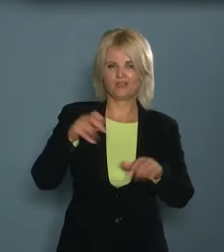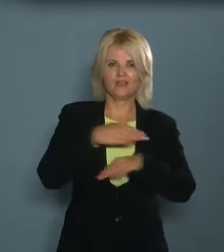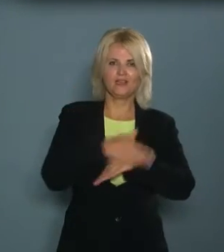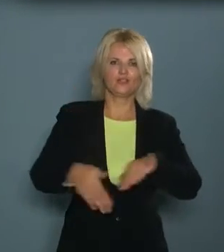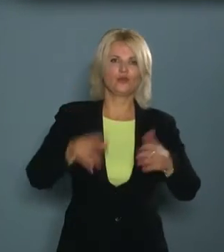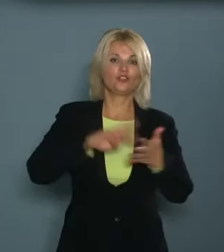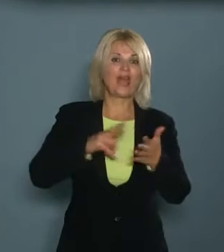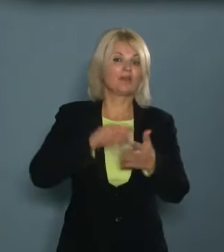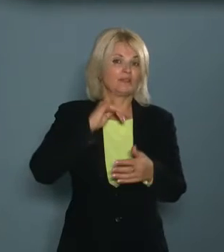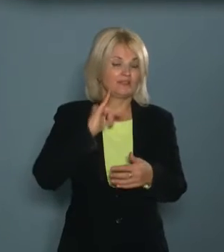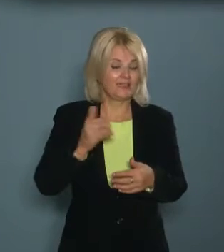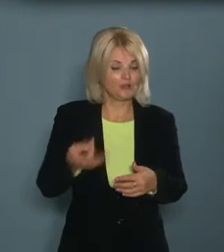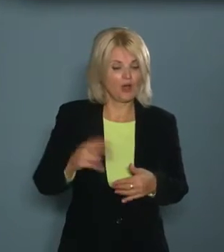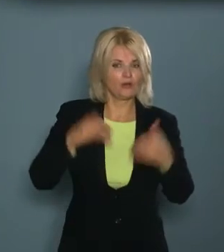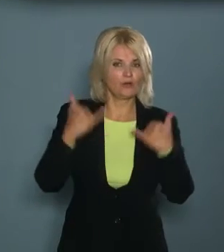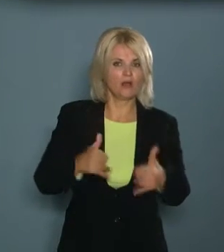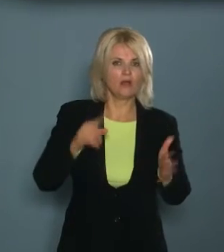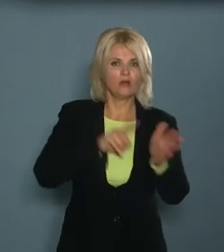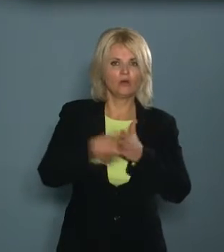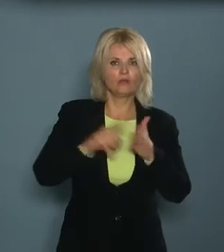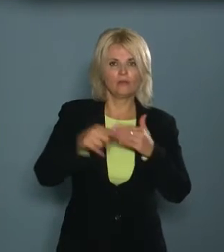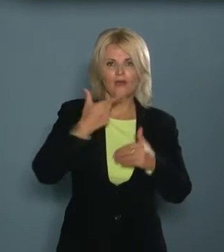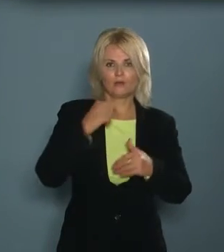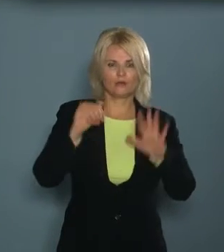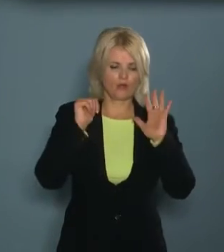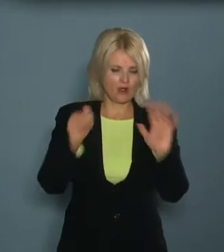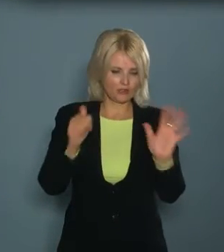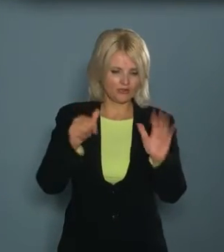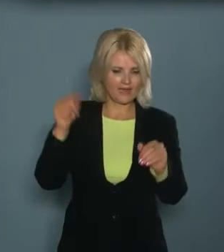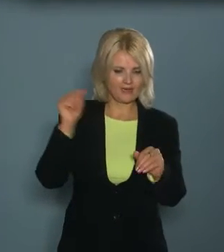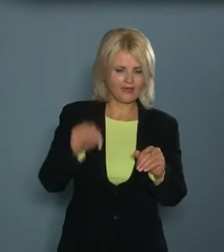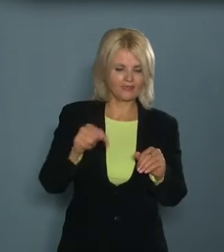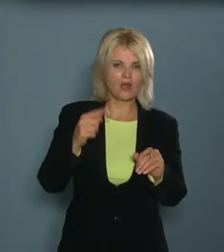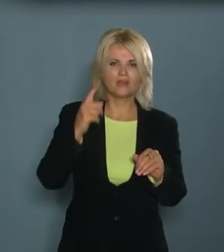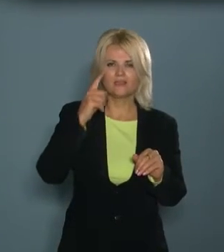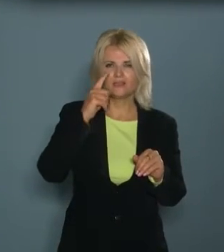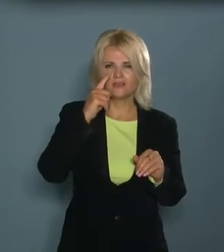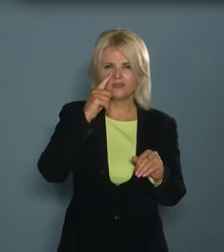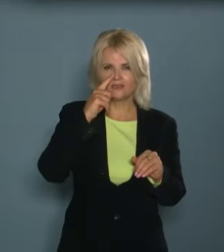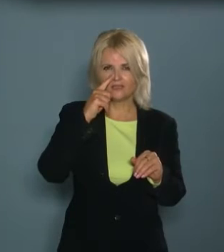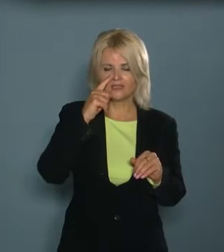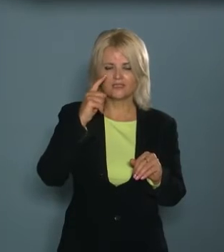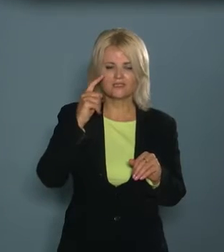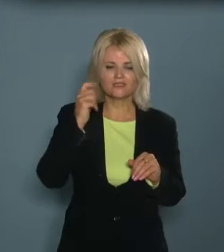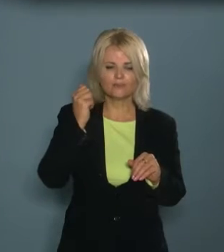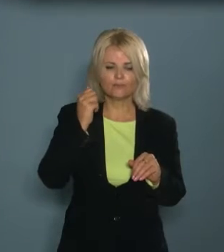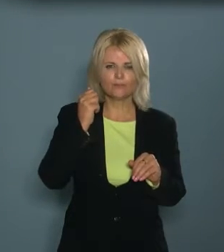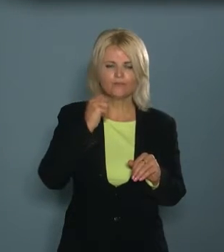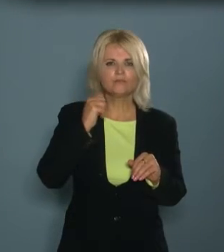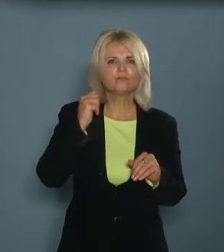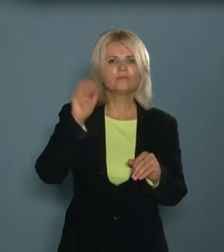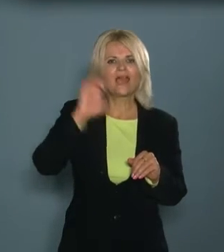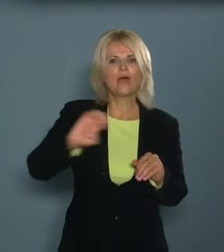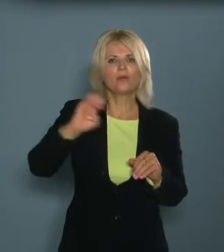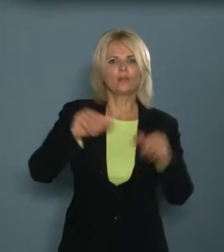terv, ami nincs, arról ma, október 26-án ez a Nils Muizenikis nevű